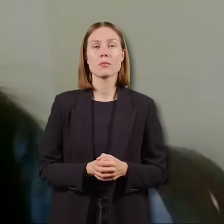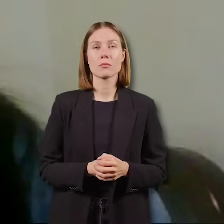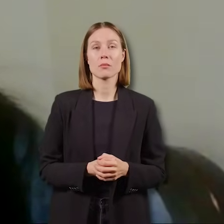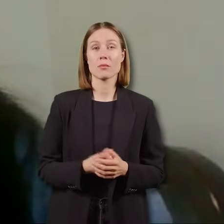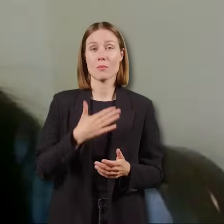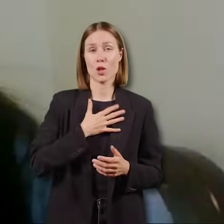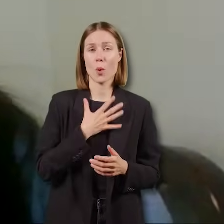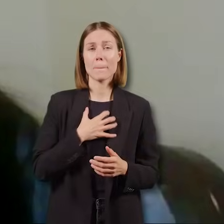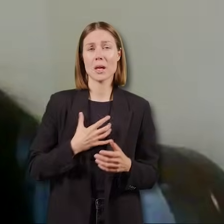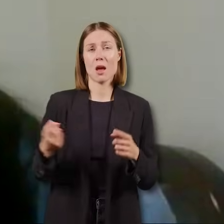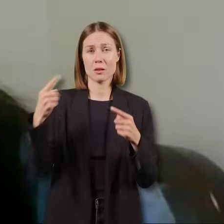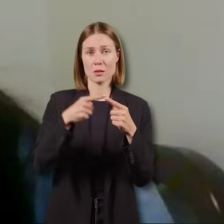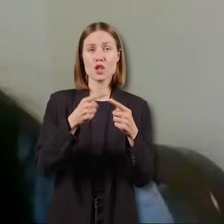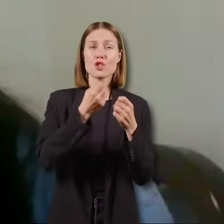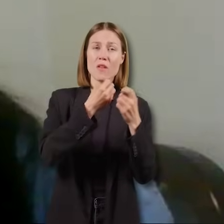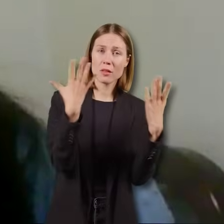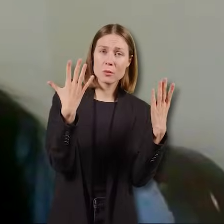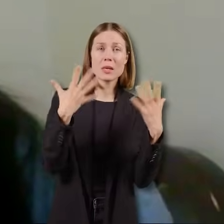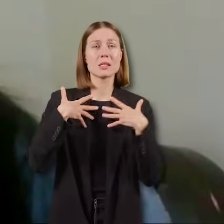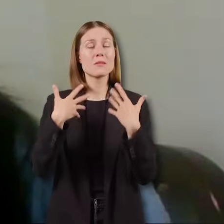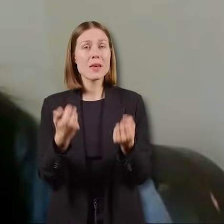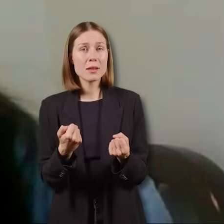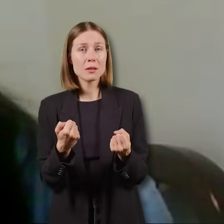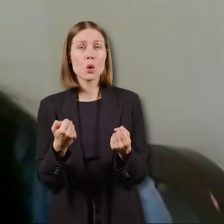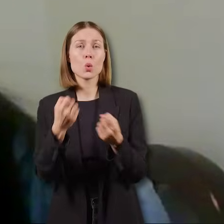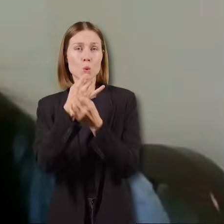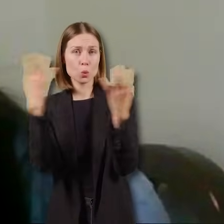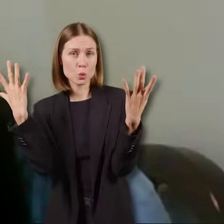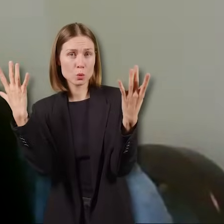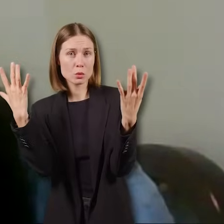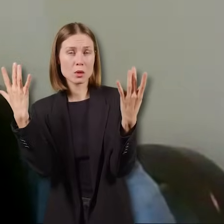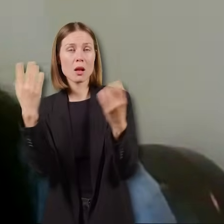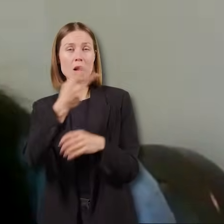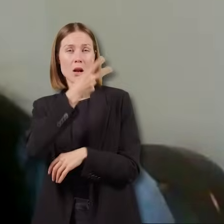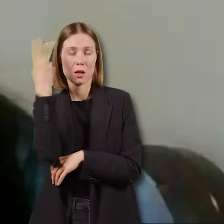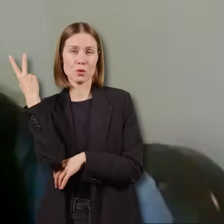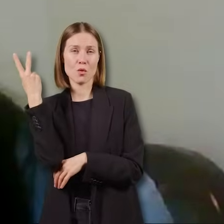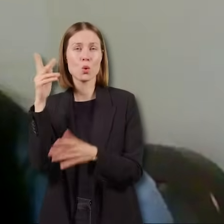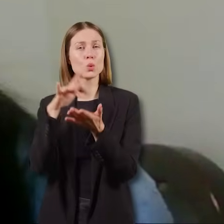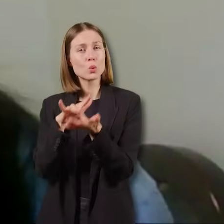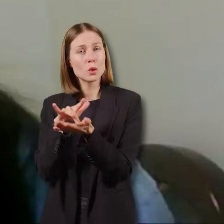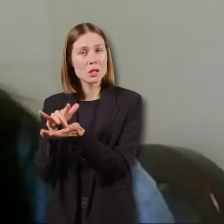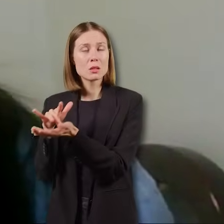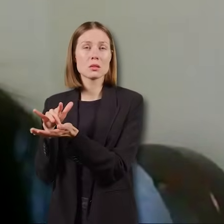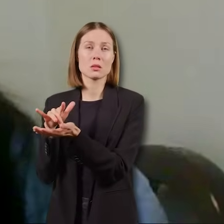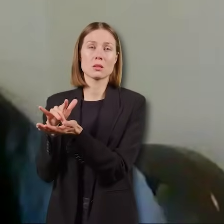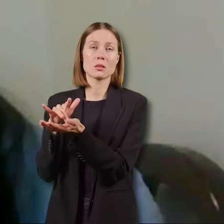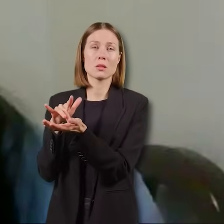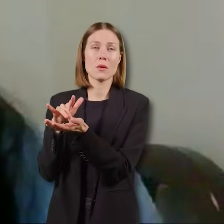mano prioritetinės vietos. Švietimas, sveikata, kultūra, Lietuvos turizmo